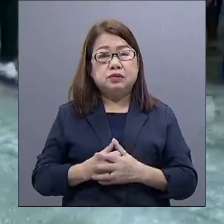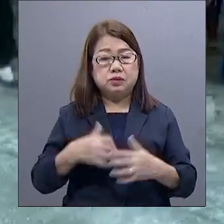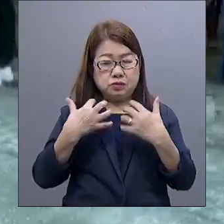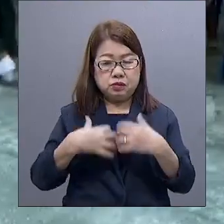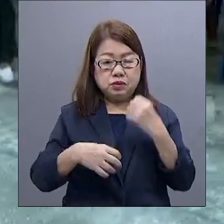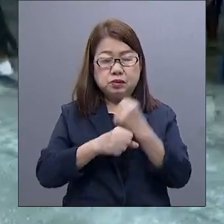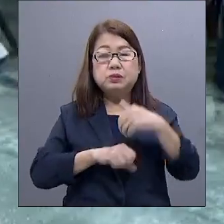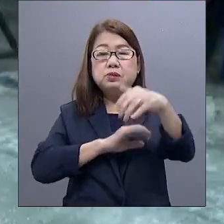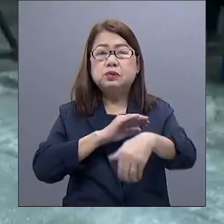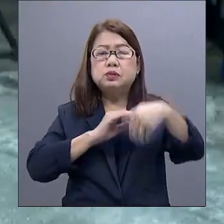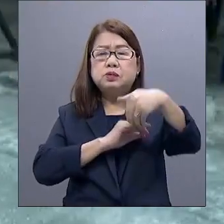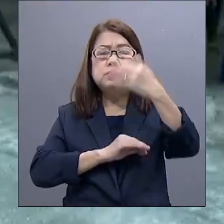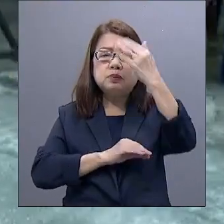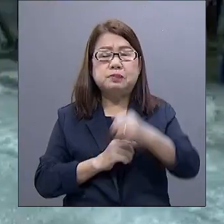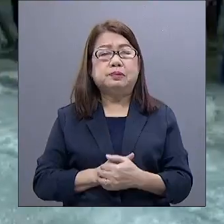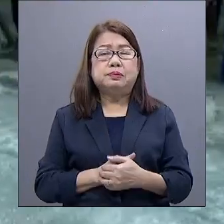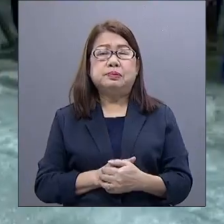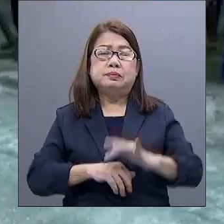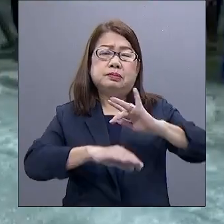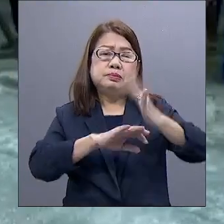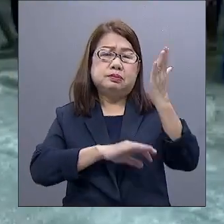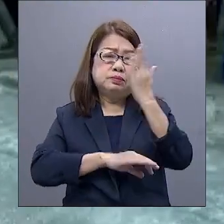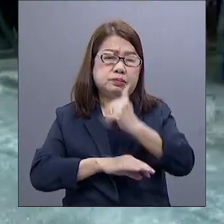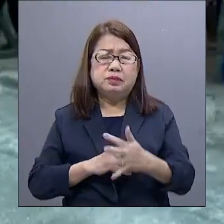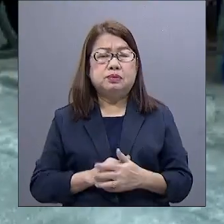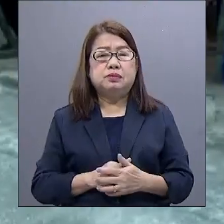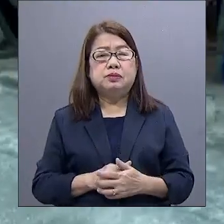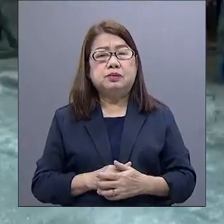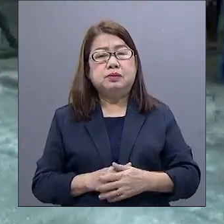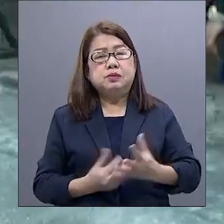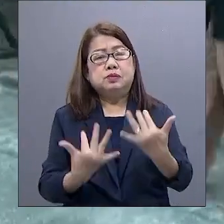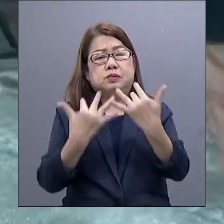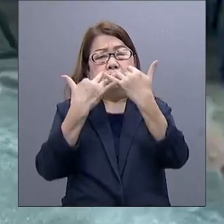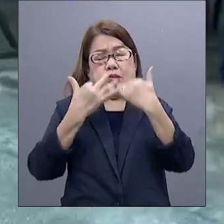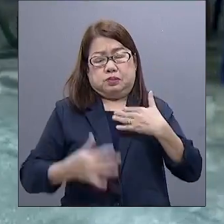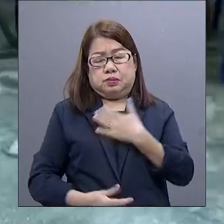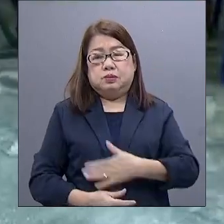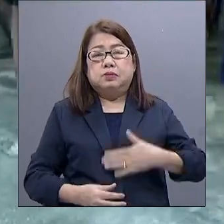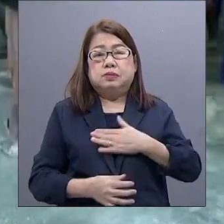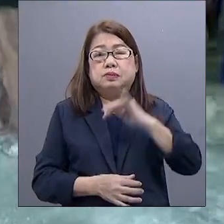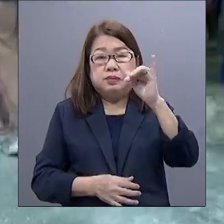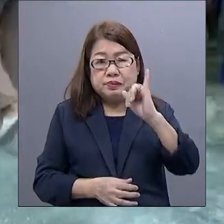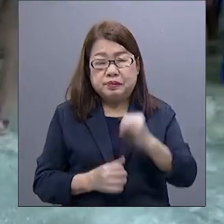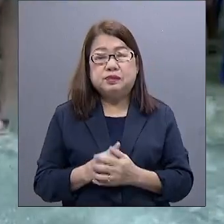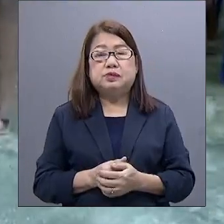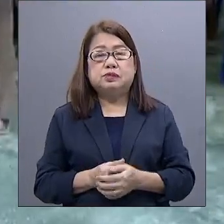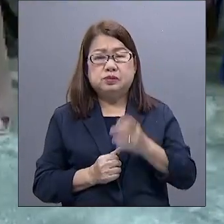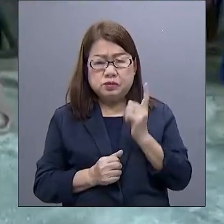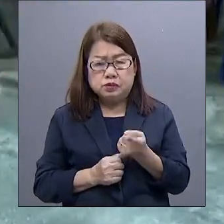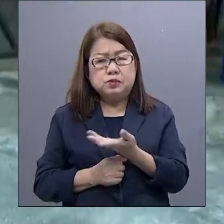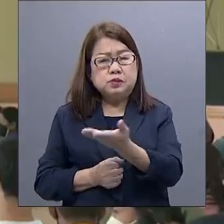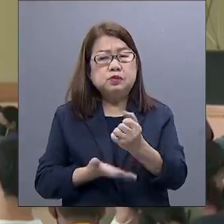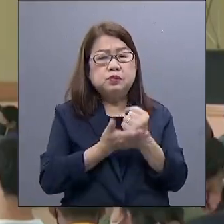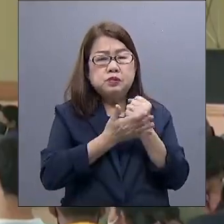้หมู่บatas twentyเราสภายากร Higher,สุขภาพซึ the Land in to the civil rightsด